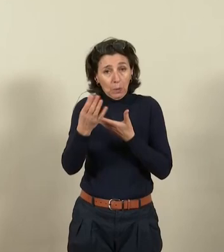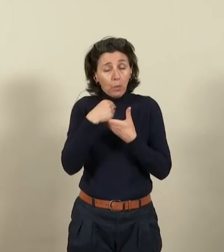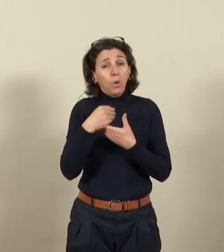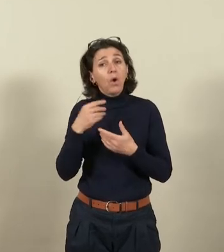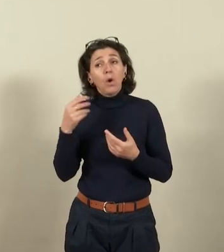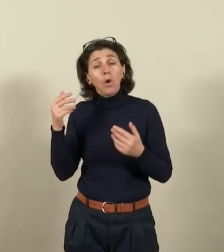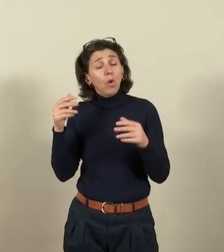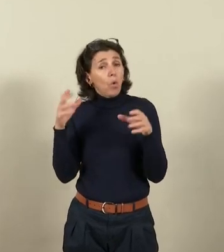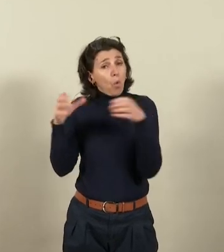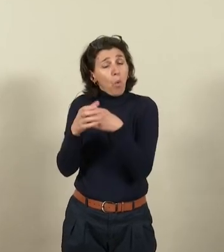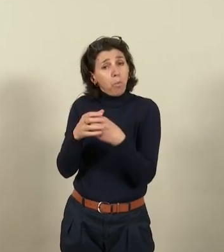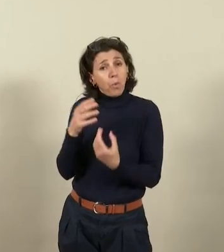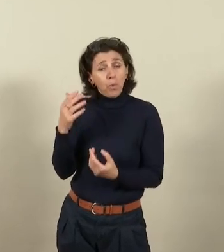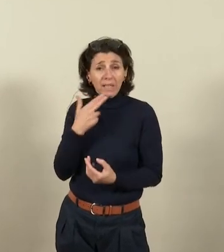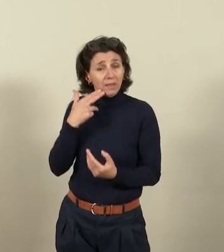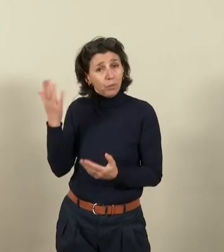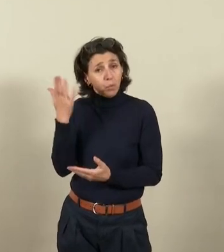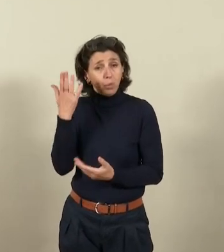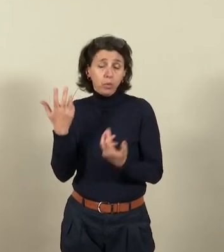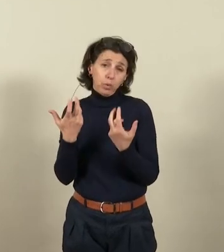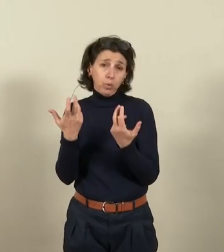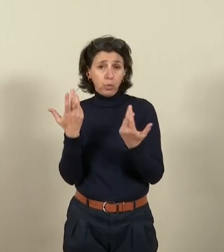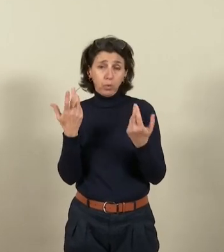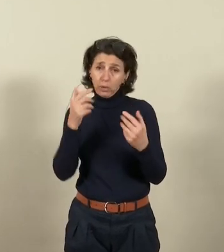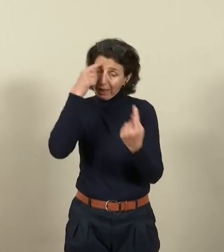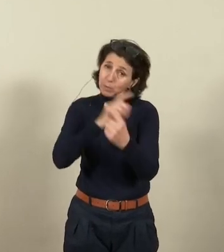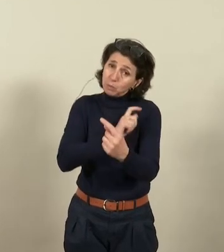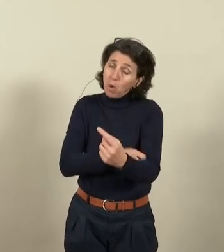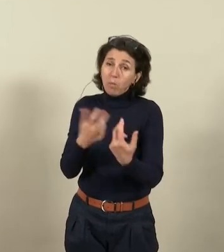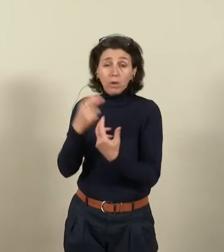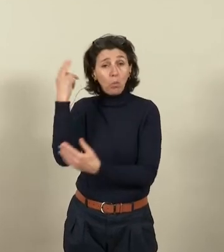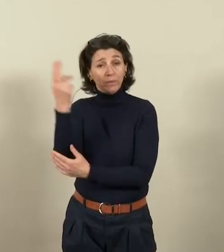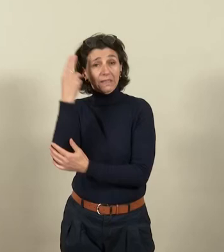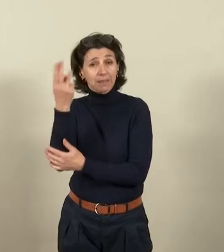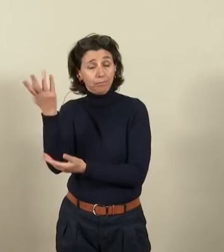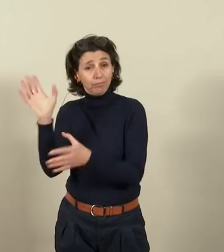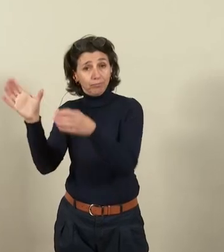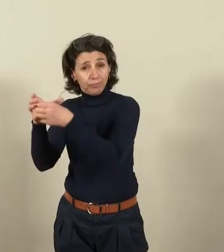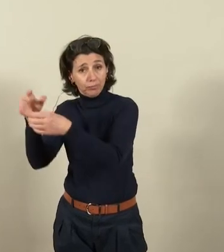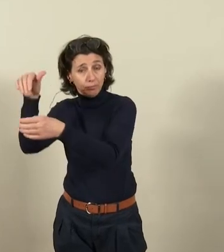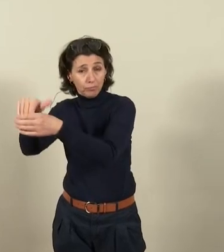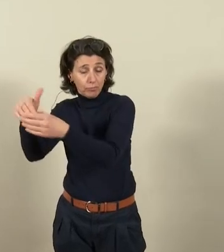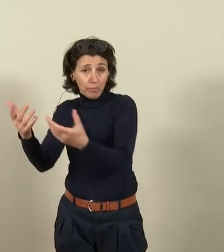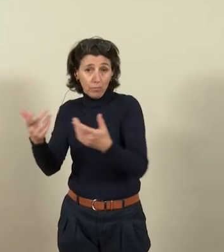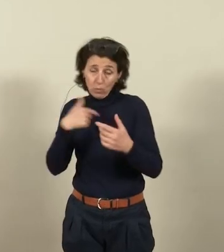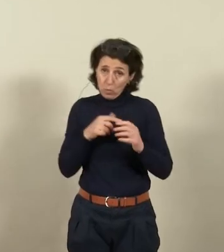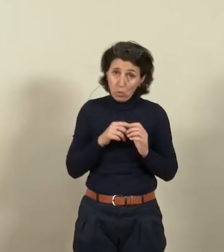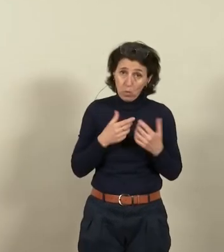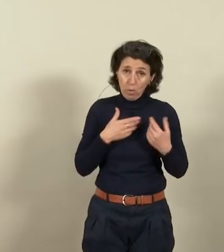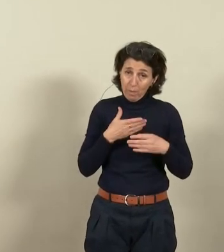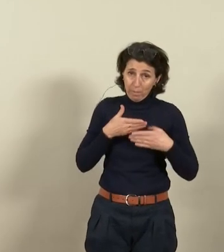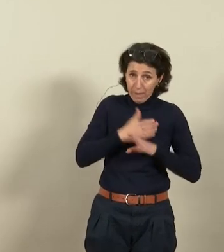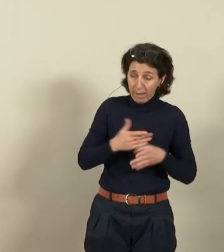universitaire c'est d'ailleurs quelque chose qui nous a été qui a été évoqué le fait d'ouvrir et de travailler et nous travaillons